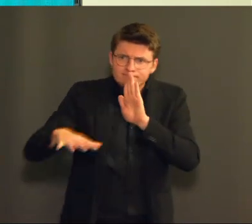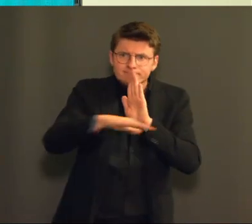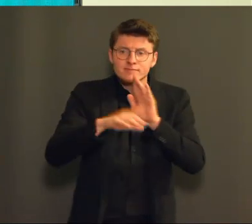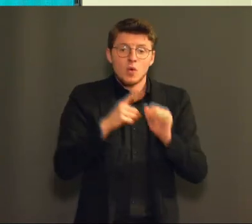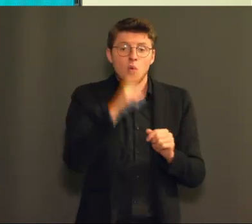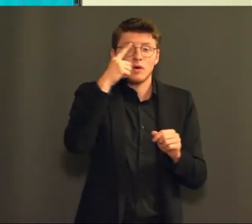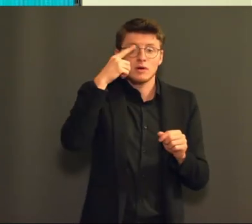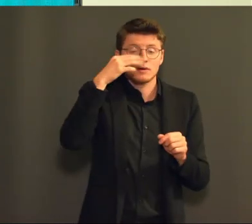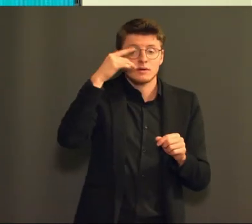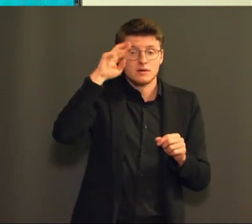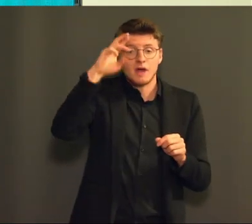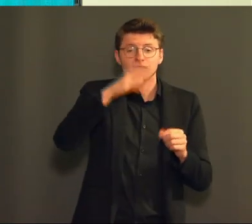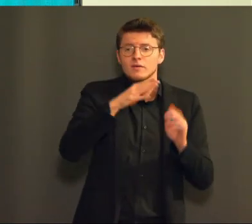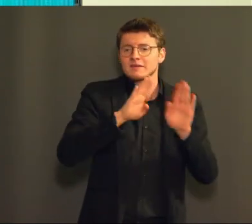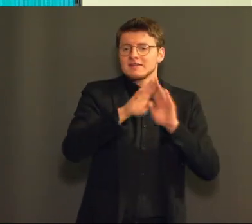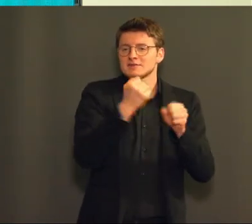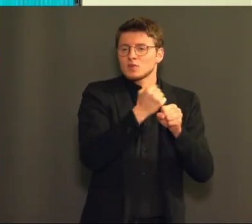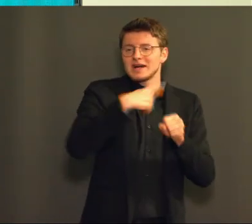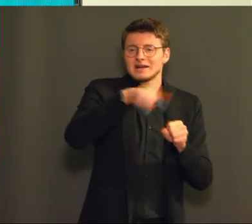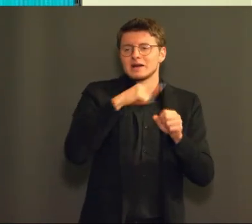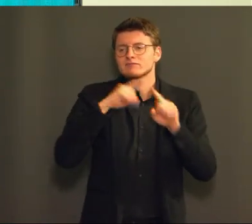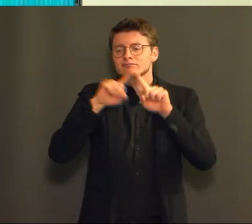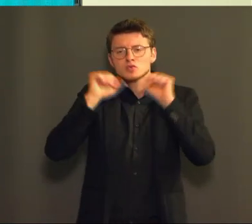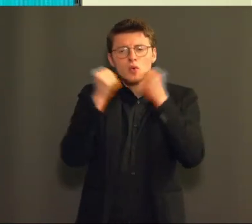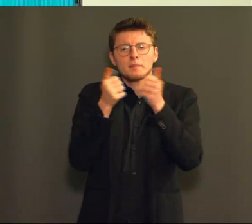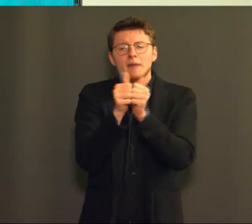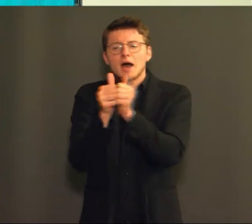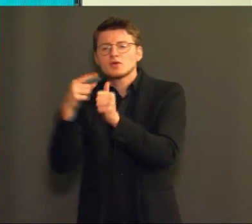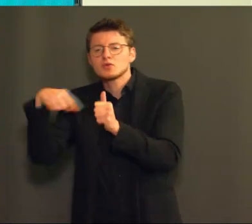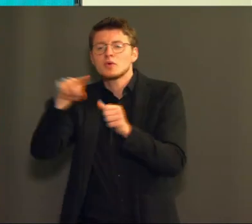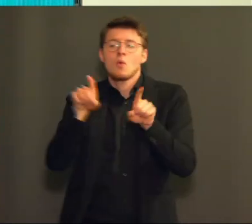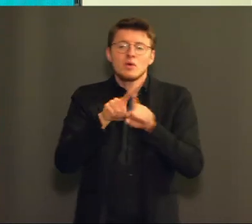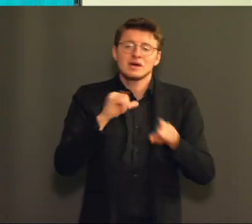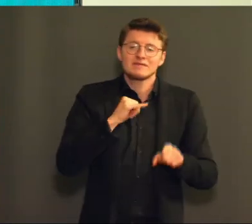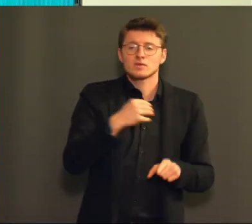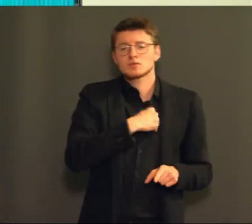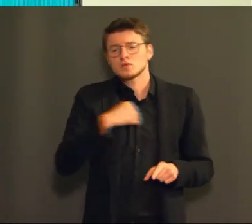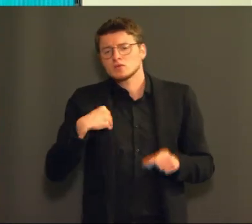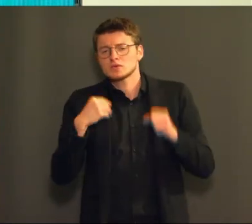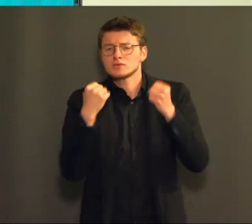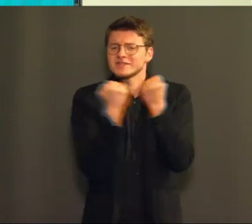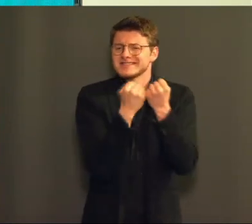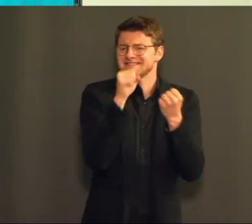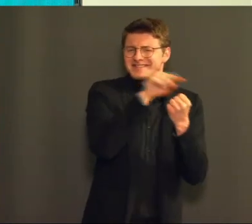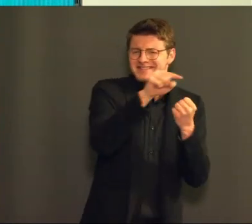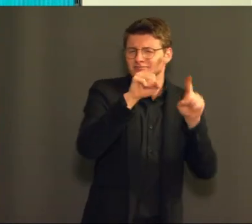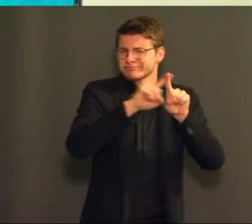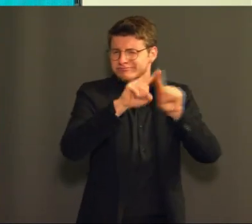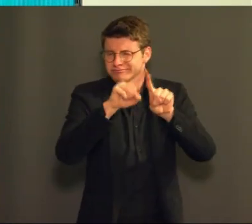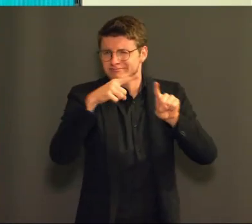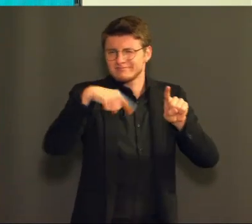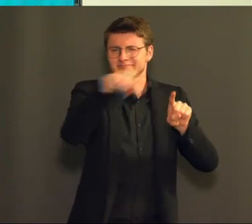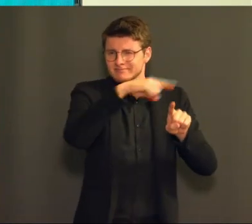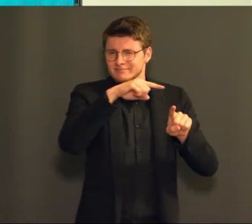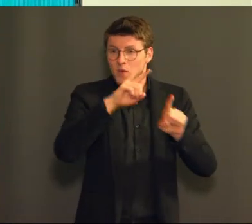de sociale partners en arbeidsgeneeskundige diensten vertegenwoordigd zijn, hebben onder het deskundige voorzitterschap van Karel